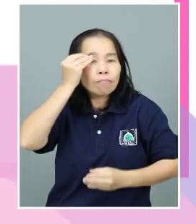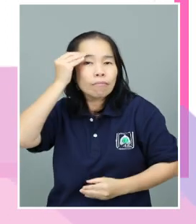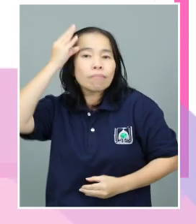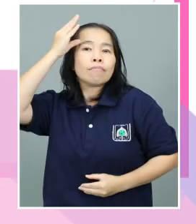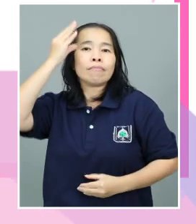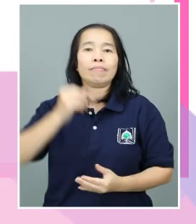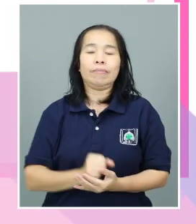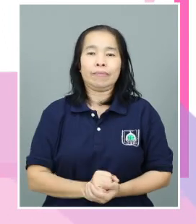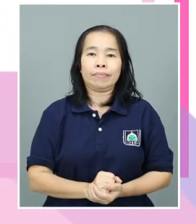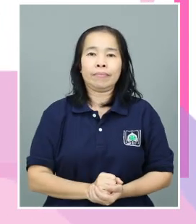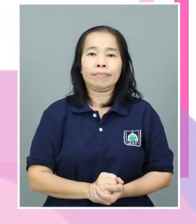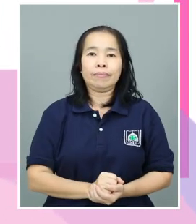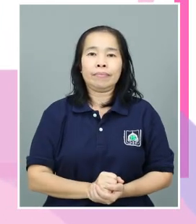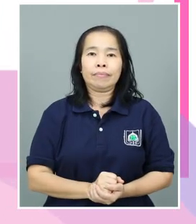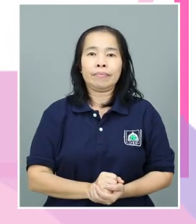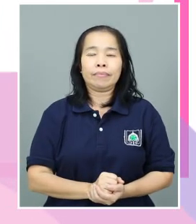ให้ดีขึ้น